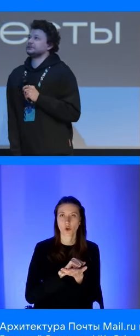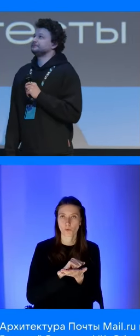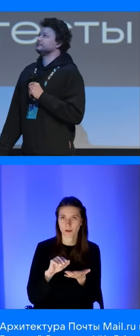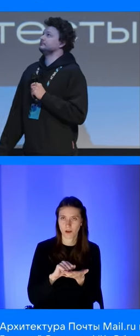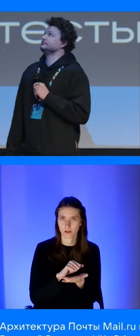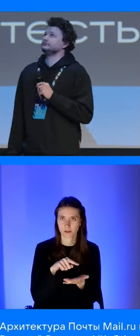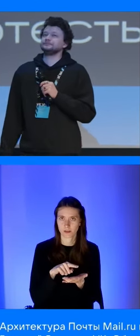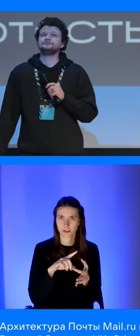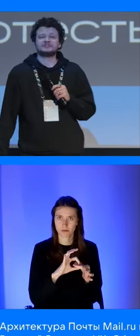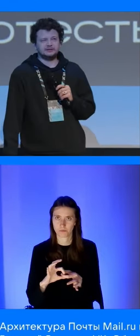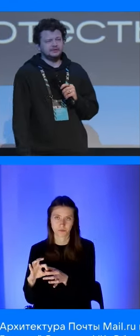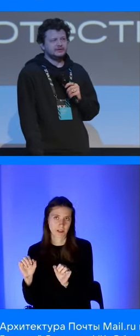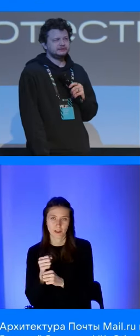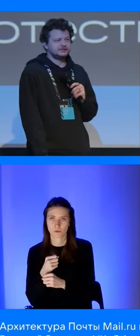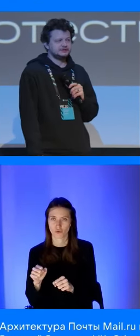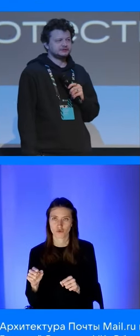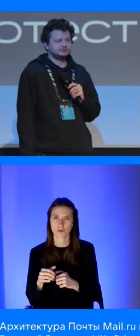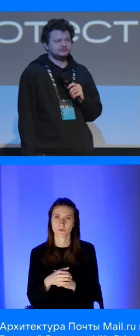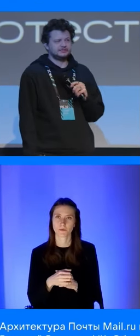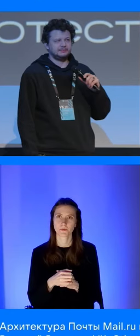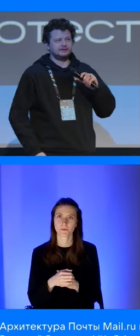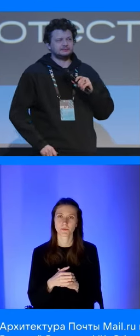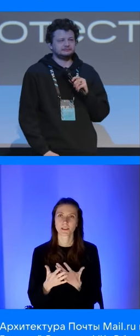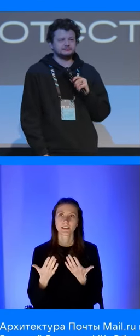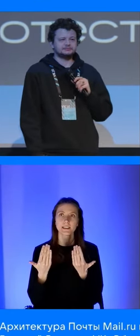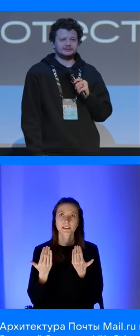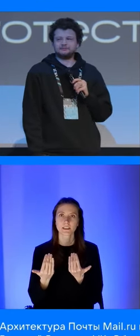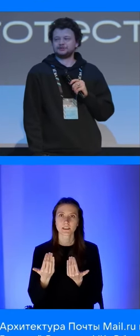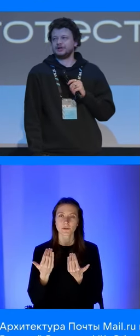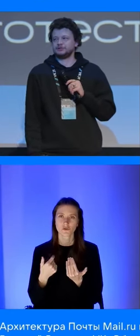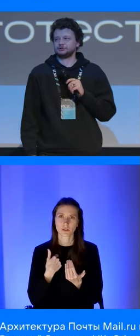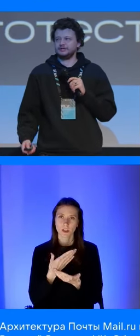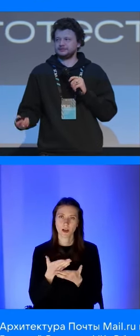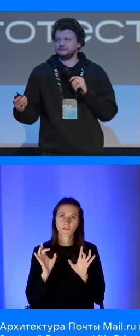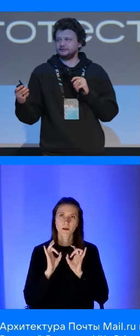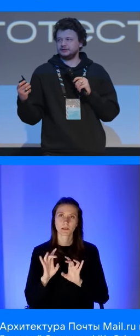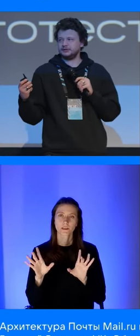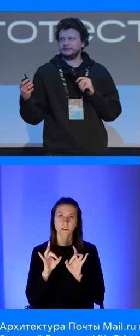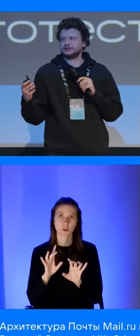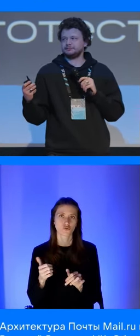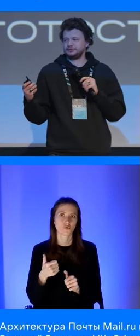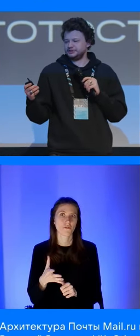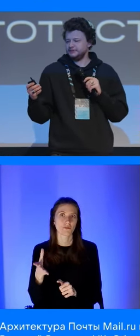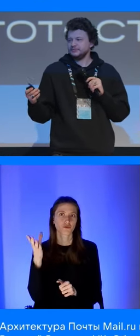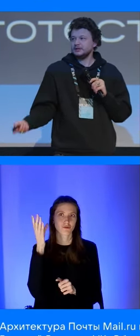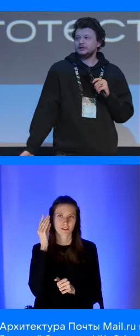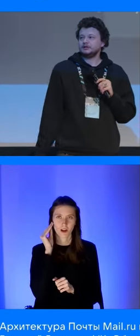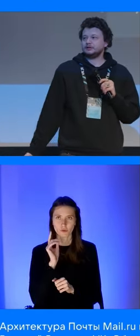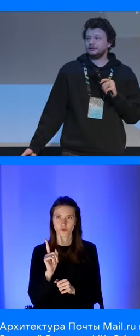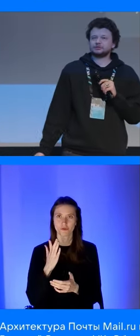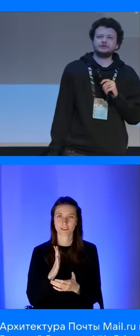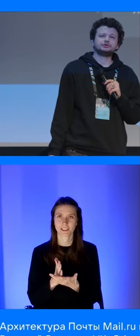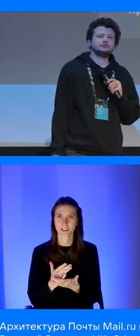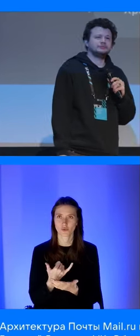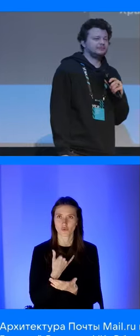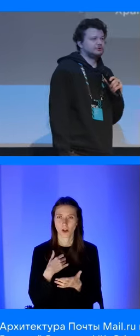Идем дальше. На самом деле сейчас я расскажу вам самое впечатляющее, что есть в нашей почте.